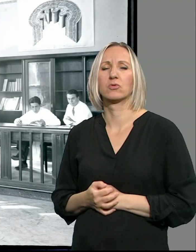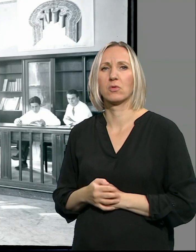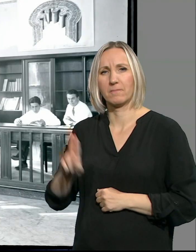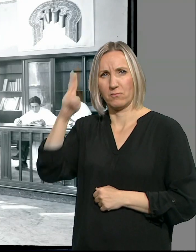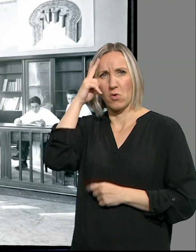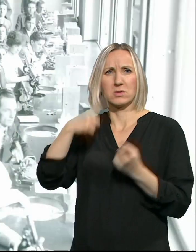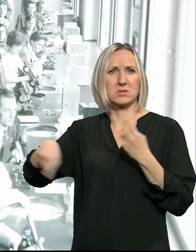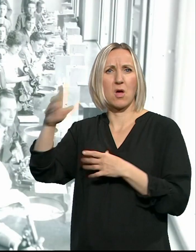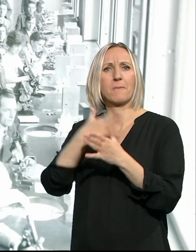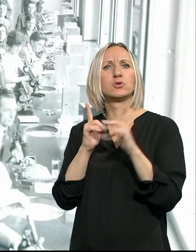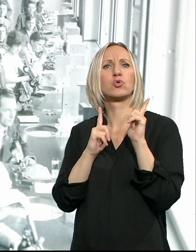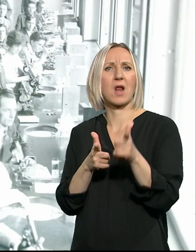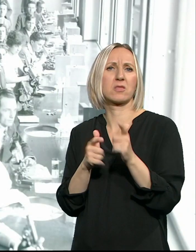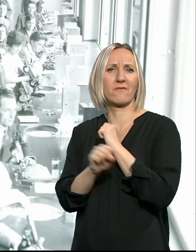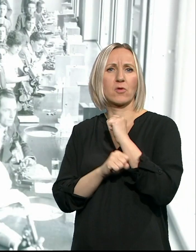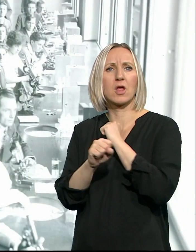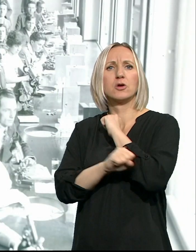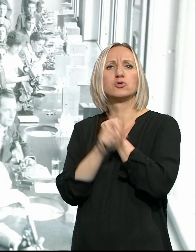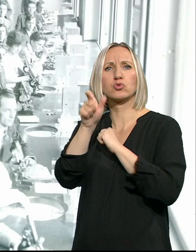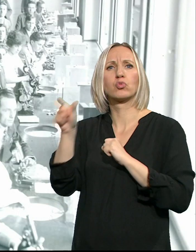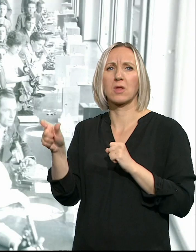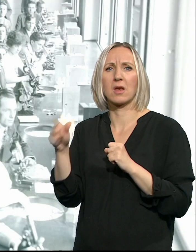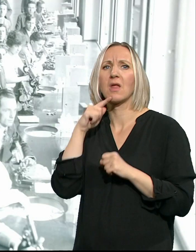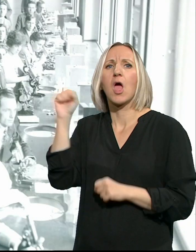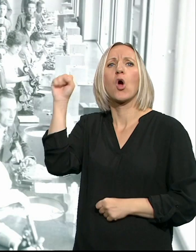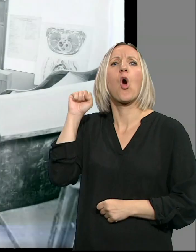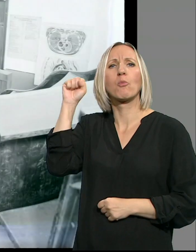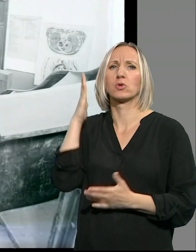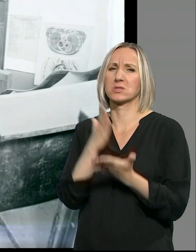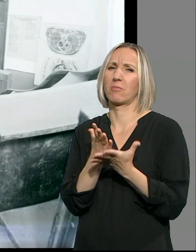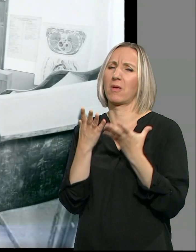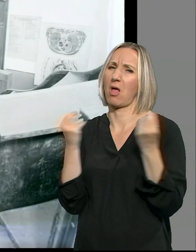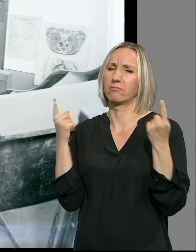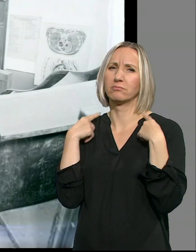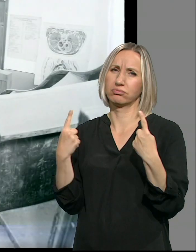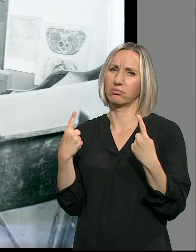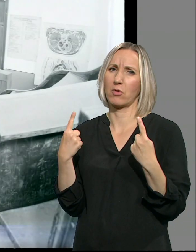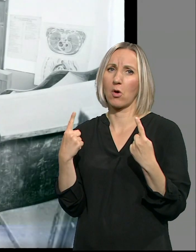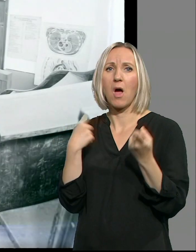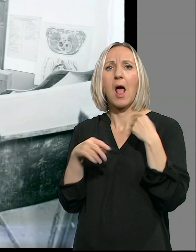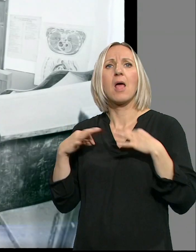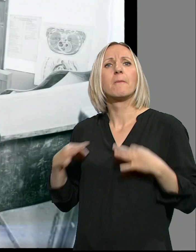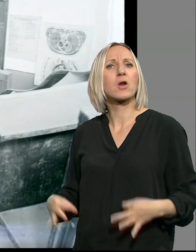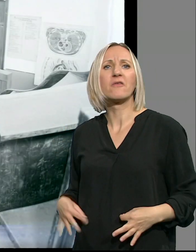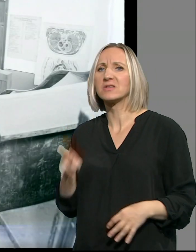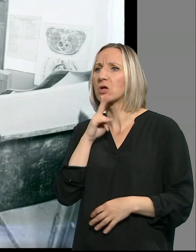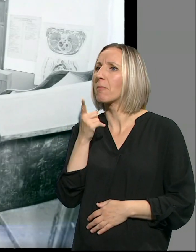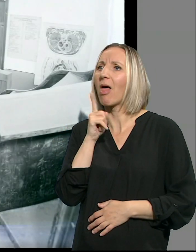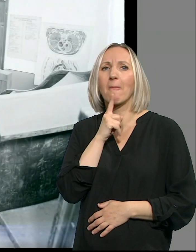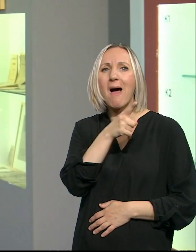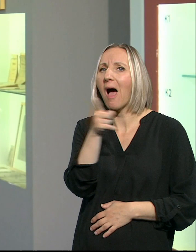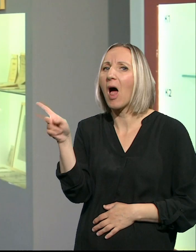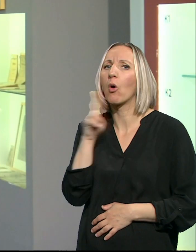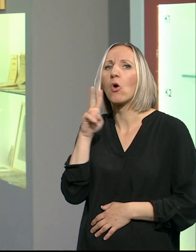u međuratnom periodu studenata komunista je bilo jako mnogo, ali pak profesora je bilo relativno malo